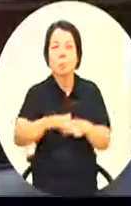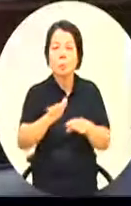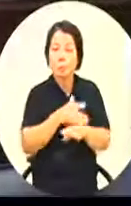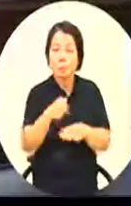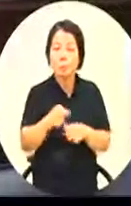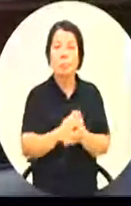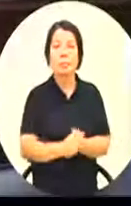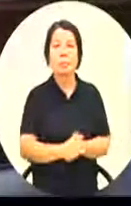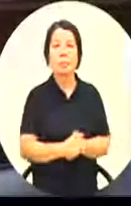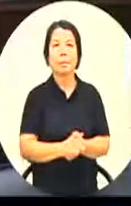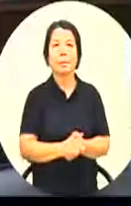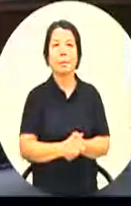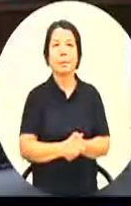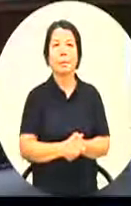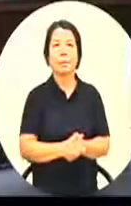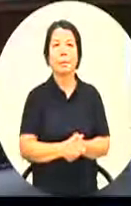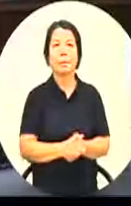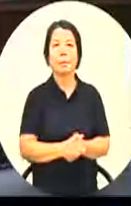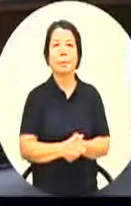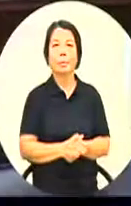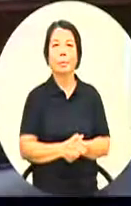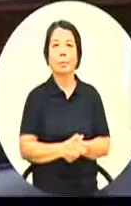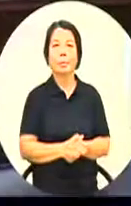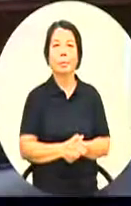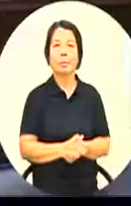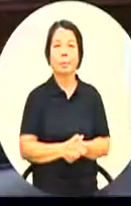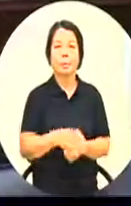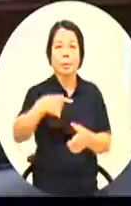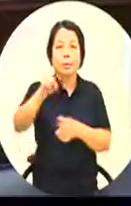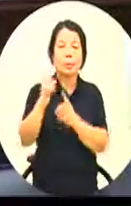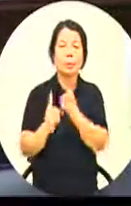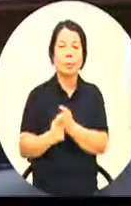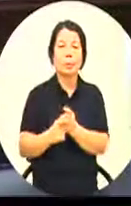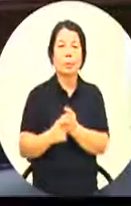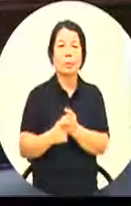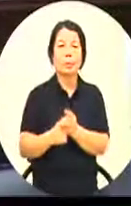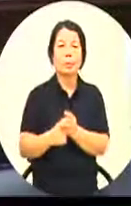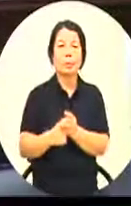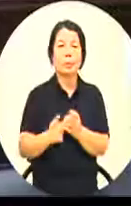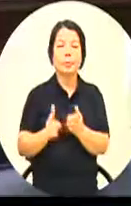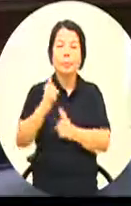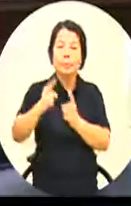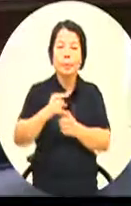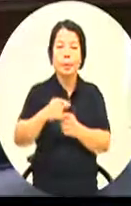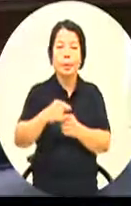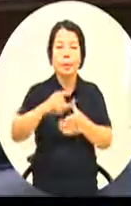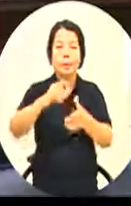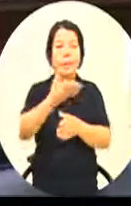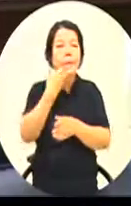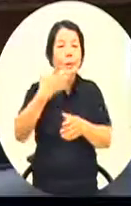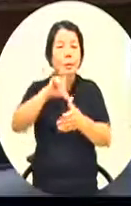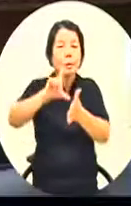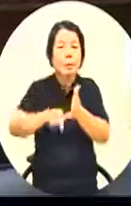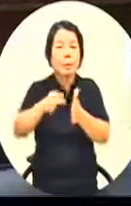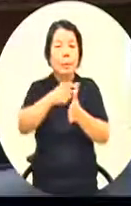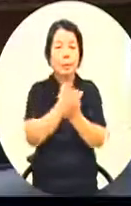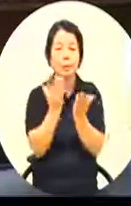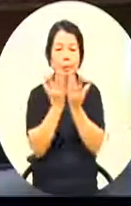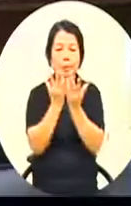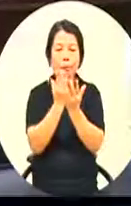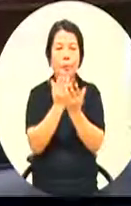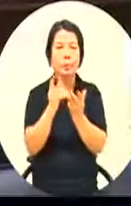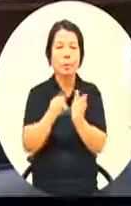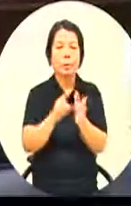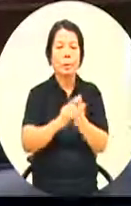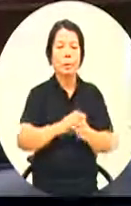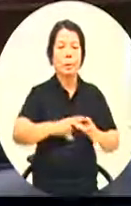小孩为例，他在比利时念博士，待了十年，他的小孩加上国